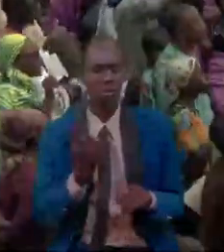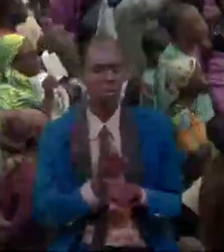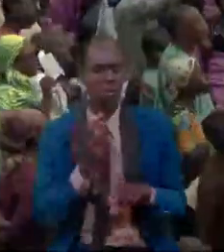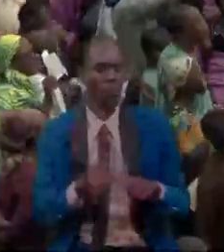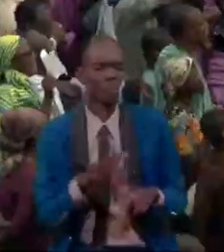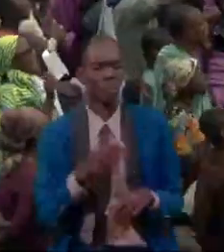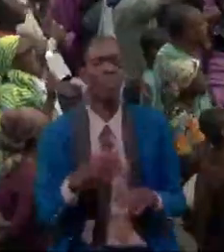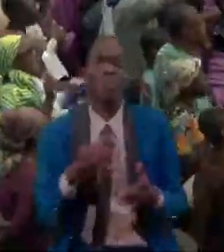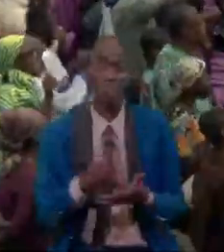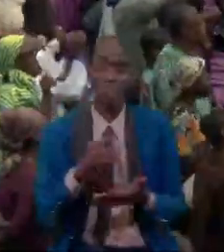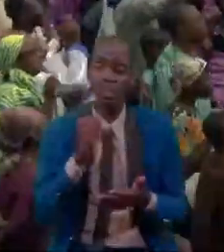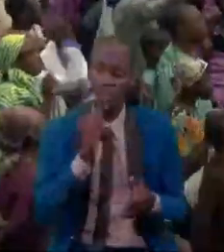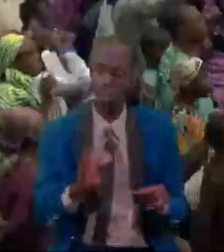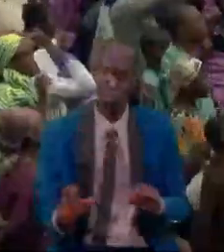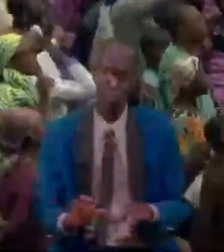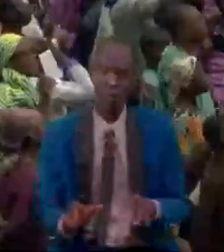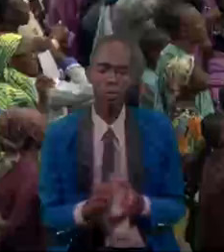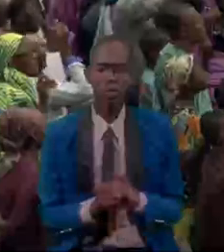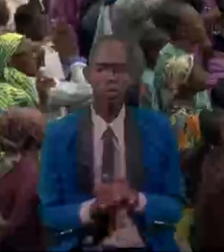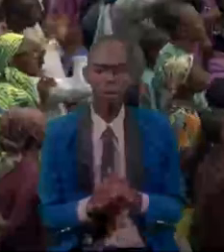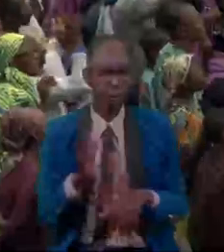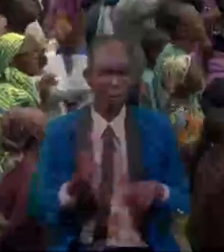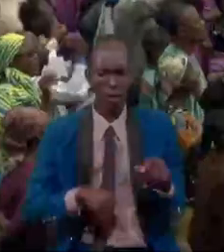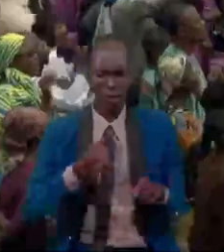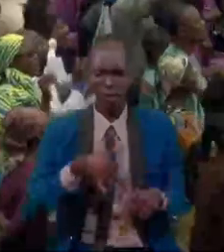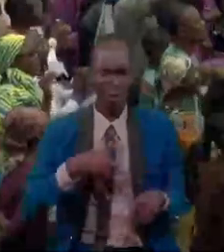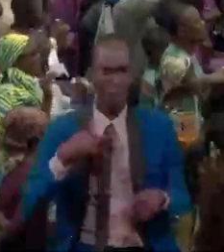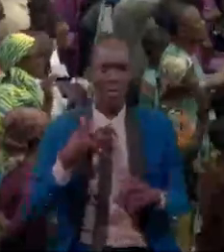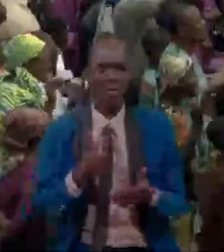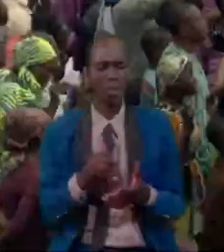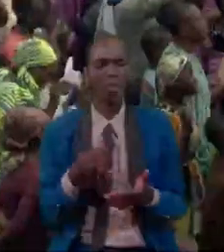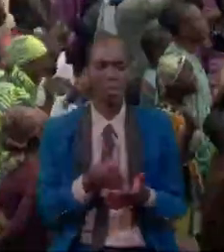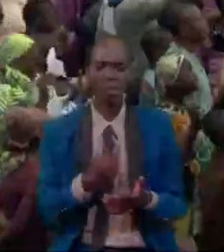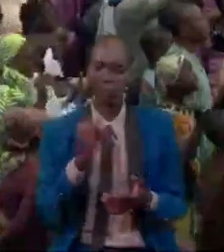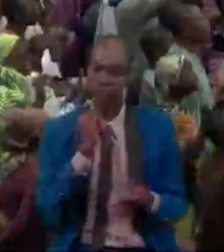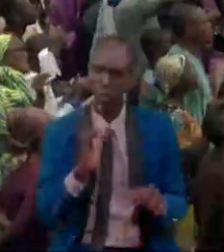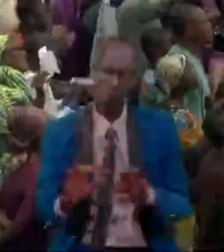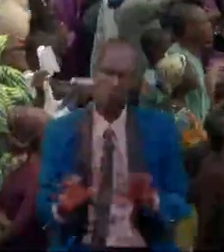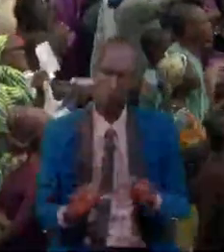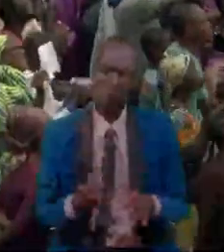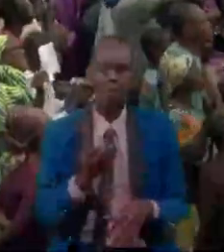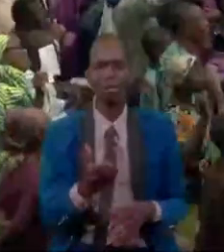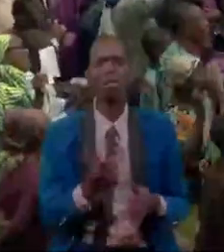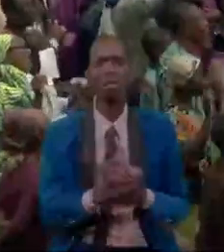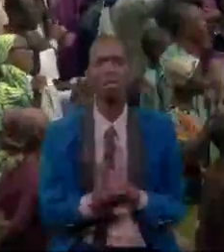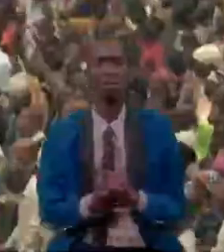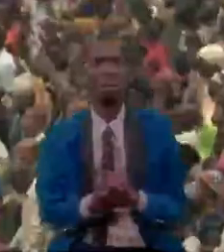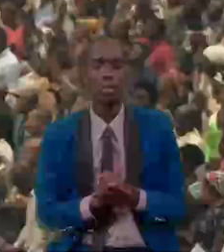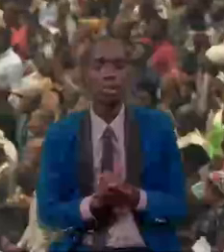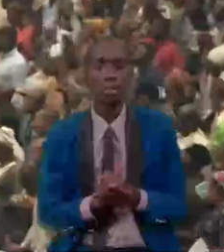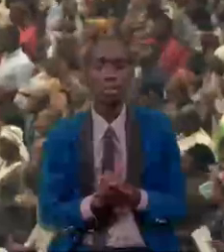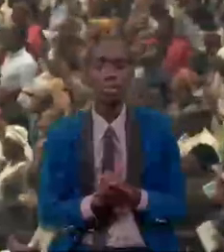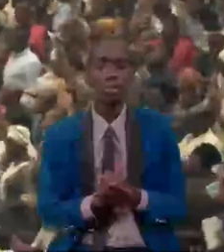Est-ce que vous ne voyez pas ça? C'est fait. Est-ce que vous ne pouvez pas le sentir là-bas? C'est fait.